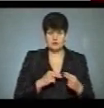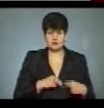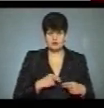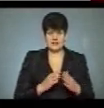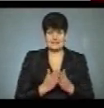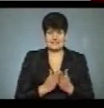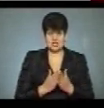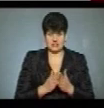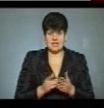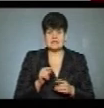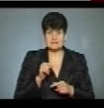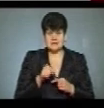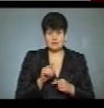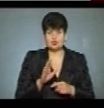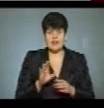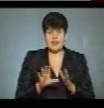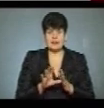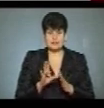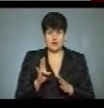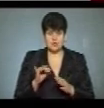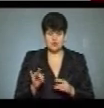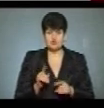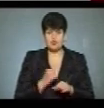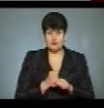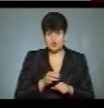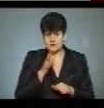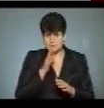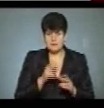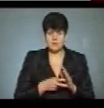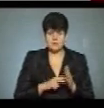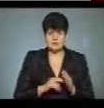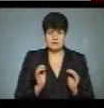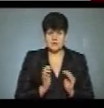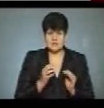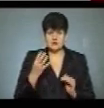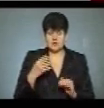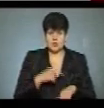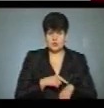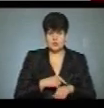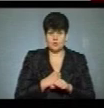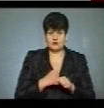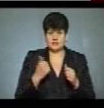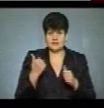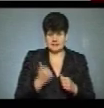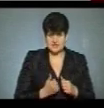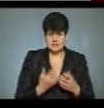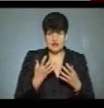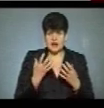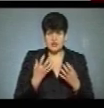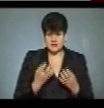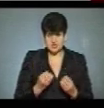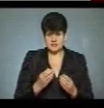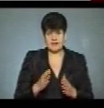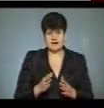книжки. Замість них будуть електронні. Щодо робочого часу пропонують зберегти 40-годинний робочий тиждень, а ще легалізувати гнучкий графік